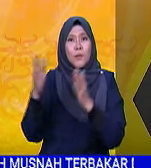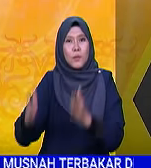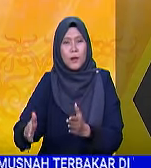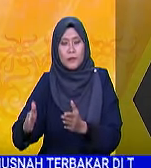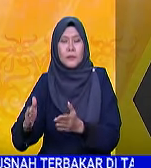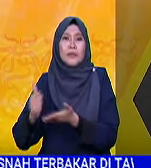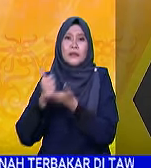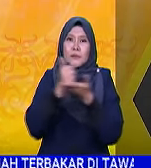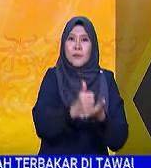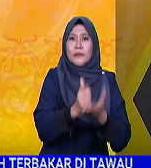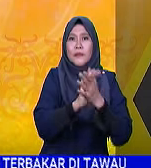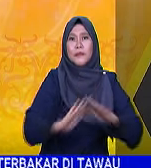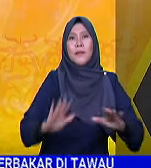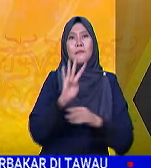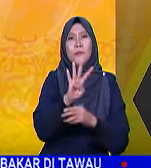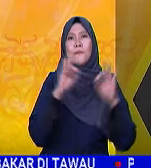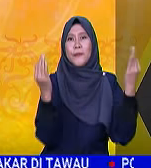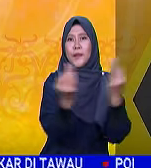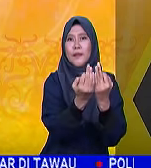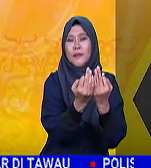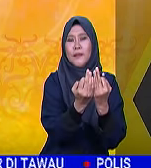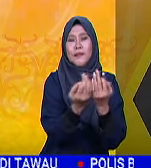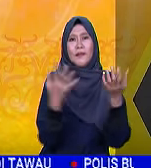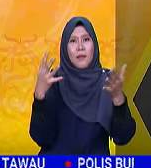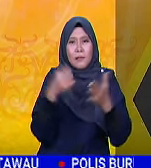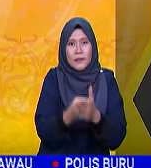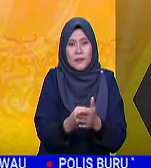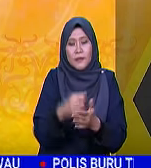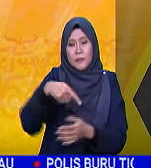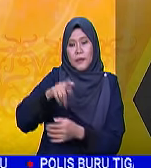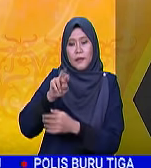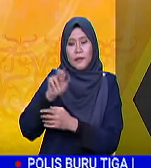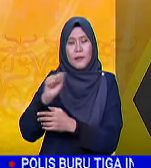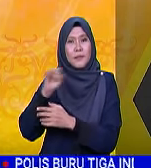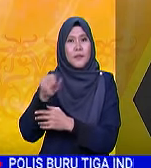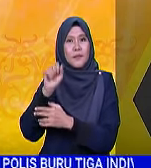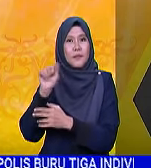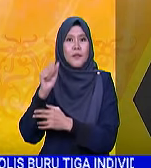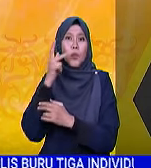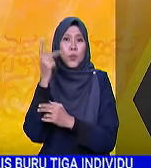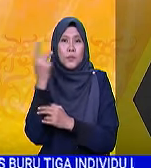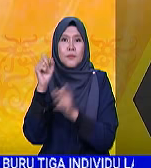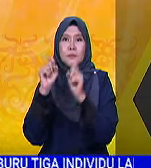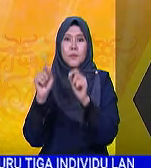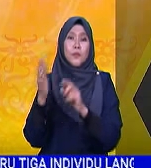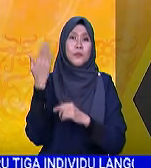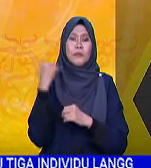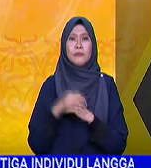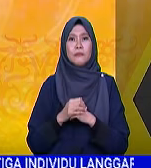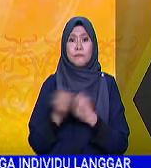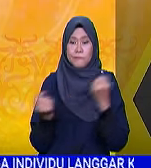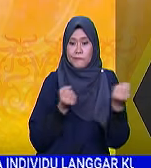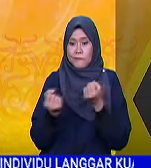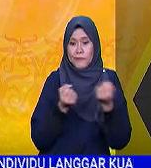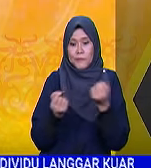awam menyelamatkan nyawa empat sekeluarga dalam satu kemalangan di Petrajaya, Kuching Sabtu lepas. Dalam kemalangan itu,